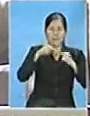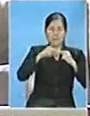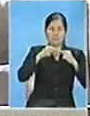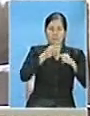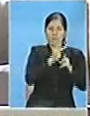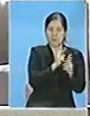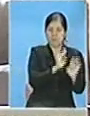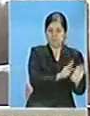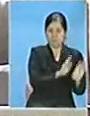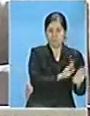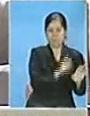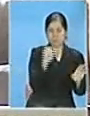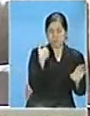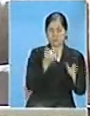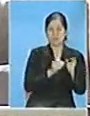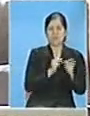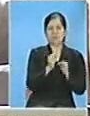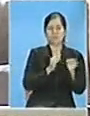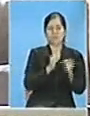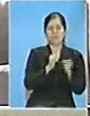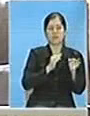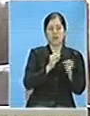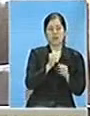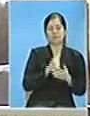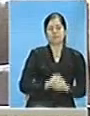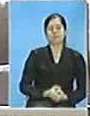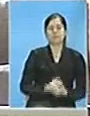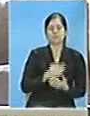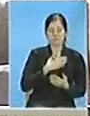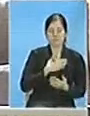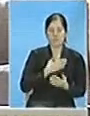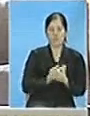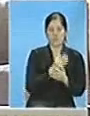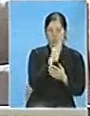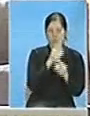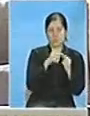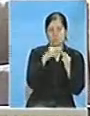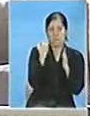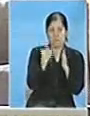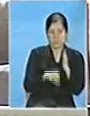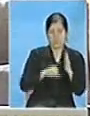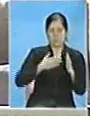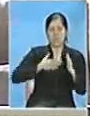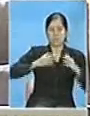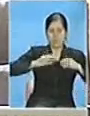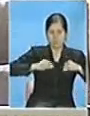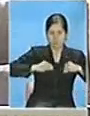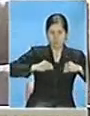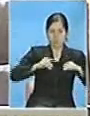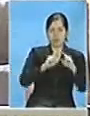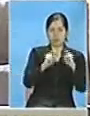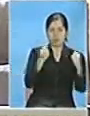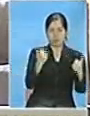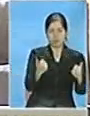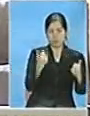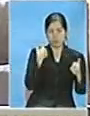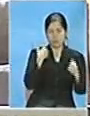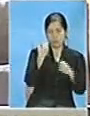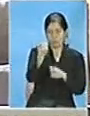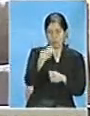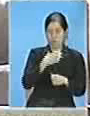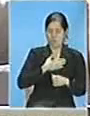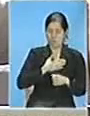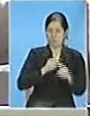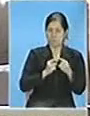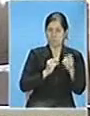ที่สุดและเป็นเรื่องวิชาการถ้าเป็นเรื่องวิชาการพวกผมคิดผิดผมยอมไม่ได้มีปัญหาอะไรนะแต่ท่านพูดขนาดนี้ผมมั่นใจตัวเอง